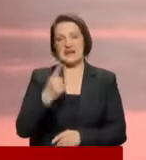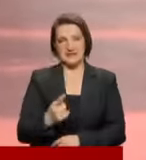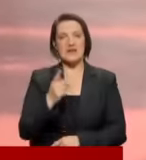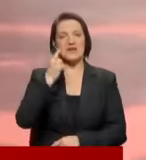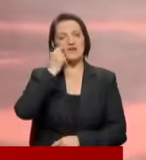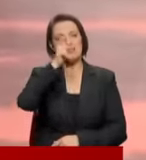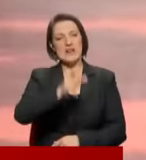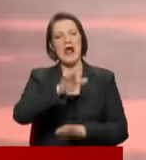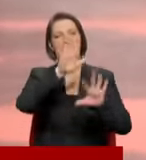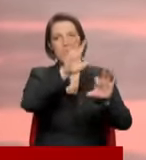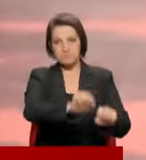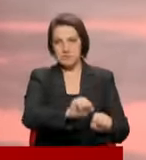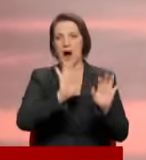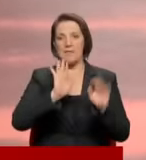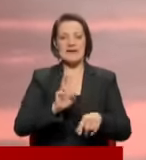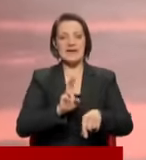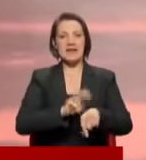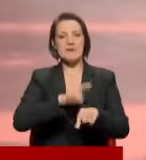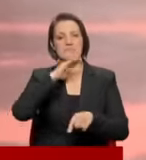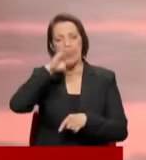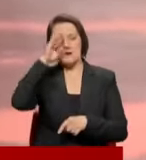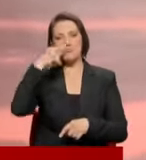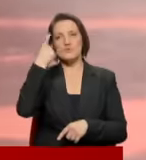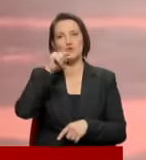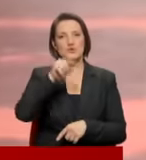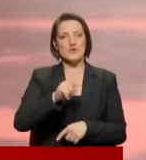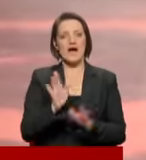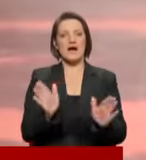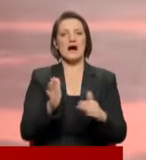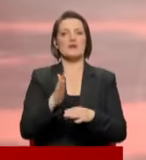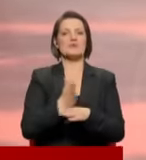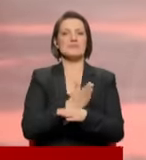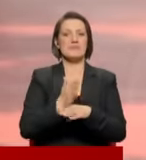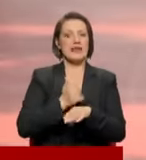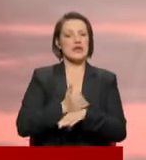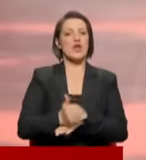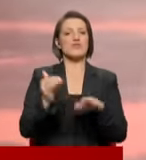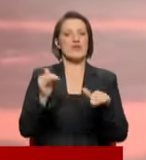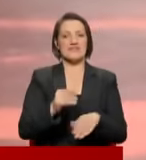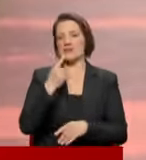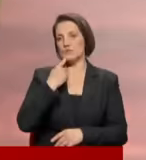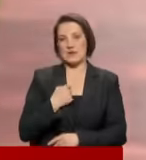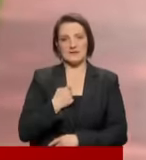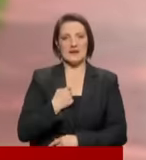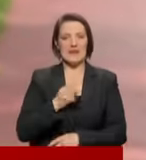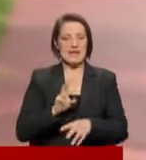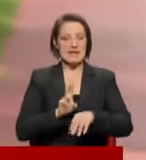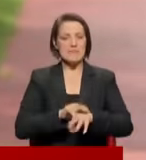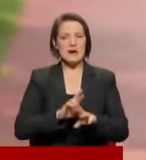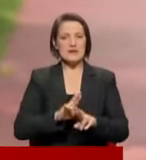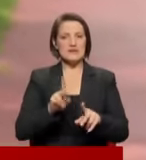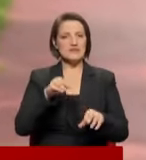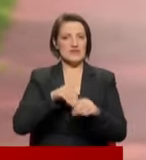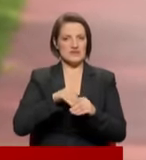Şahsı aldıklarını ama kelepçenin bayram nedeniyle kargo sebebiyle geç gelebileceğini söylediler. Kelepçeyi